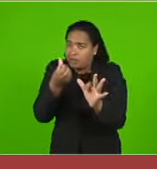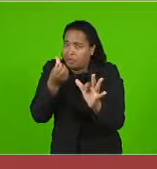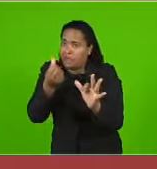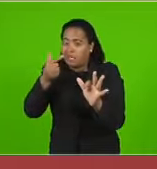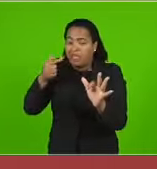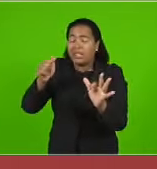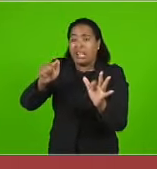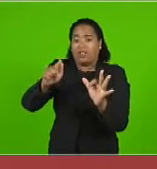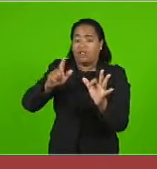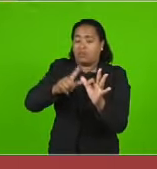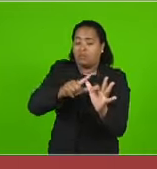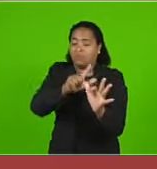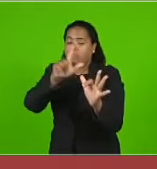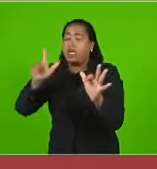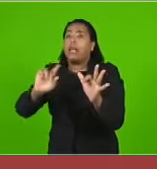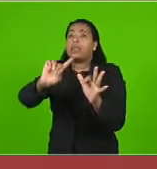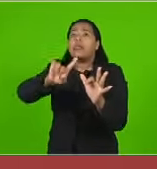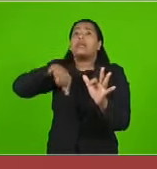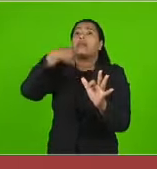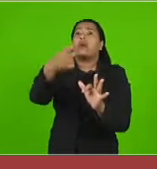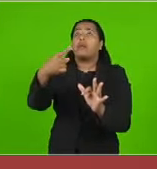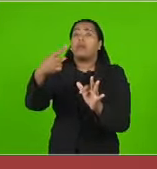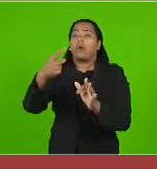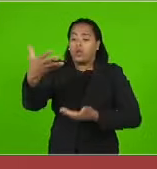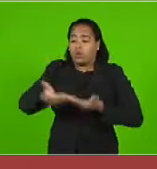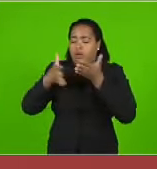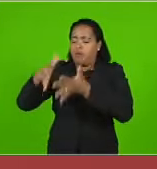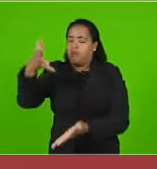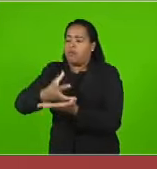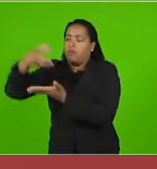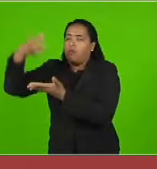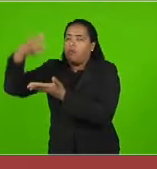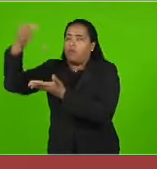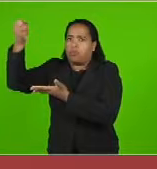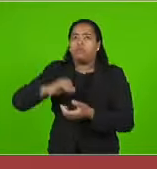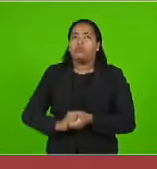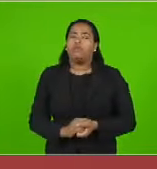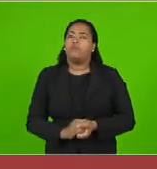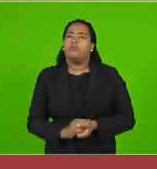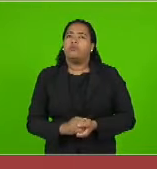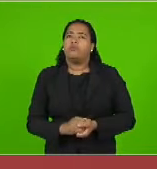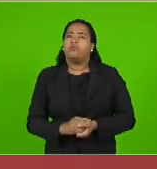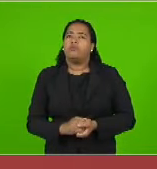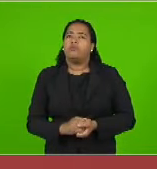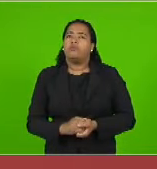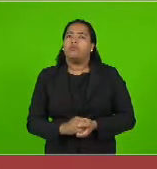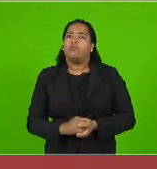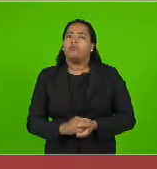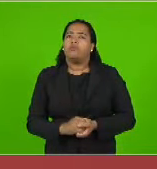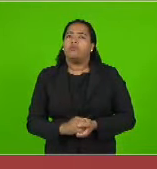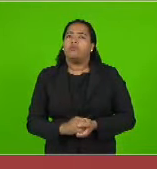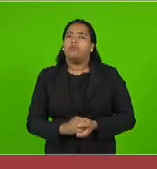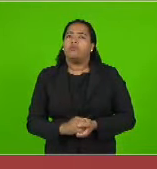тогда как последние три прозвучат после восхищения церкви в период великой скорби, горе.